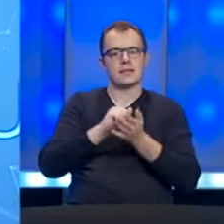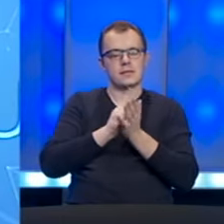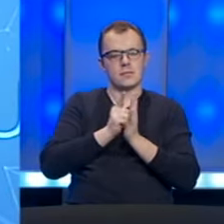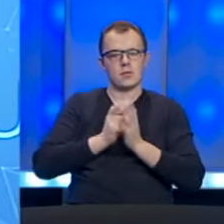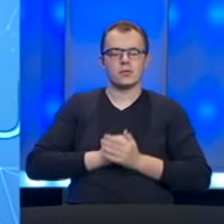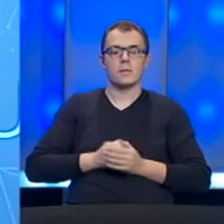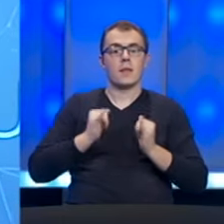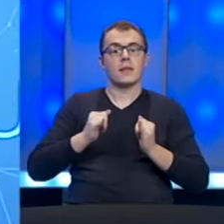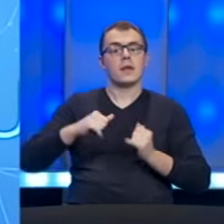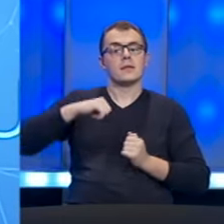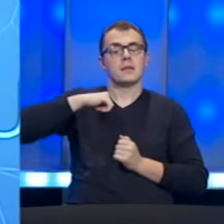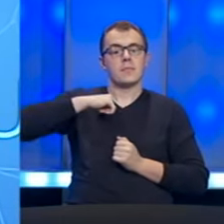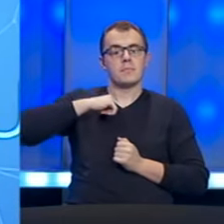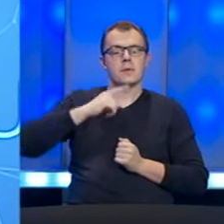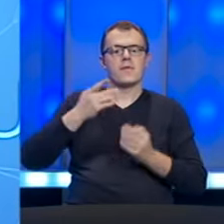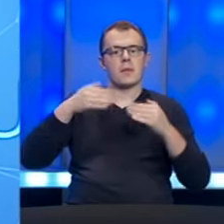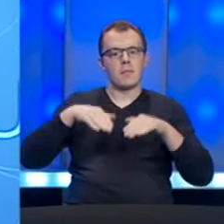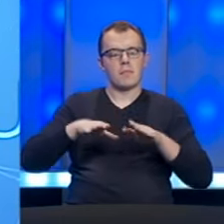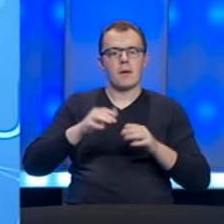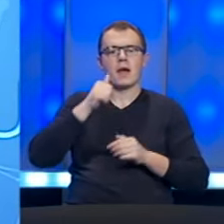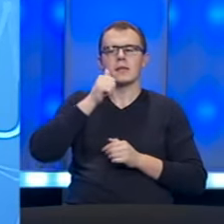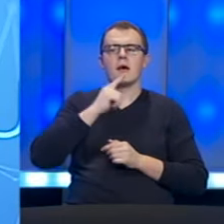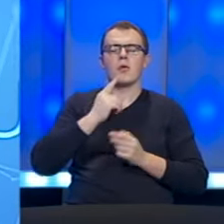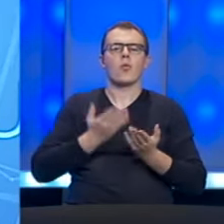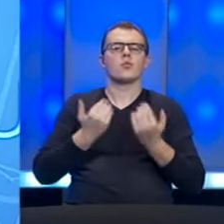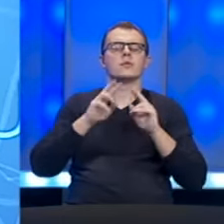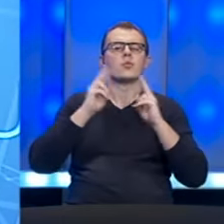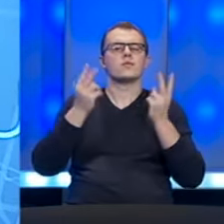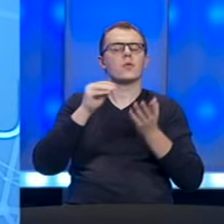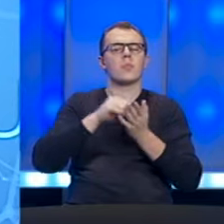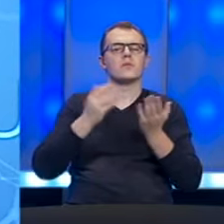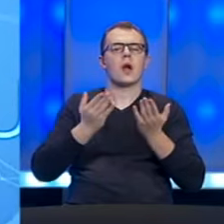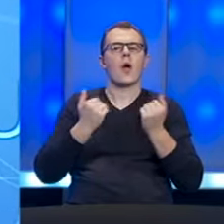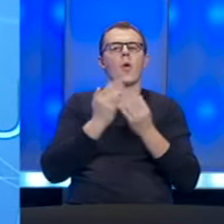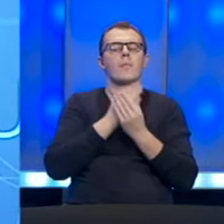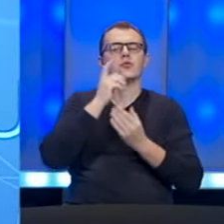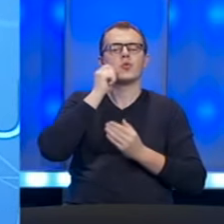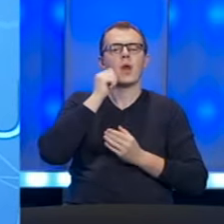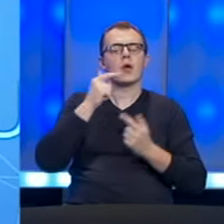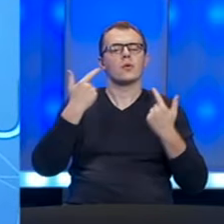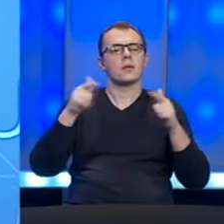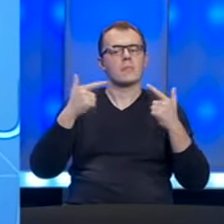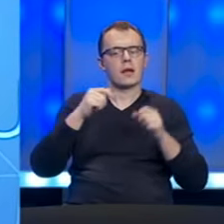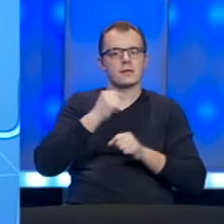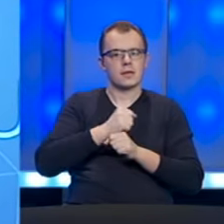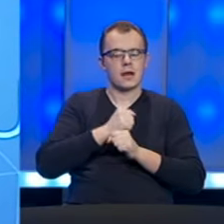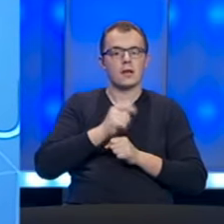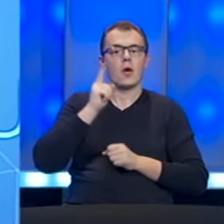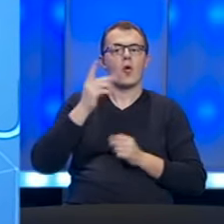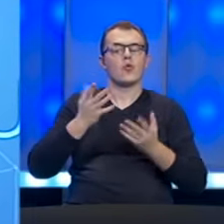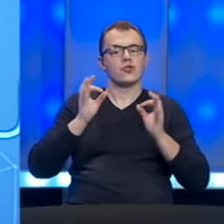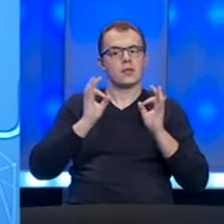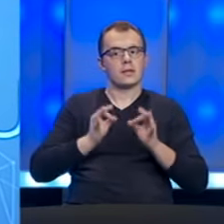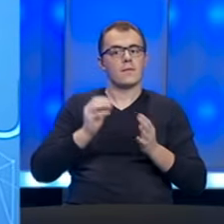minuta. Danas je 1. maj, dan koji se inače u svijetu obilježava kao međunarodni praznik rada. On će se